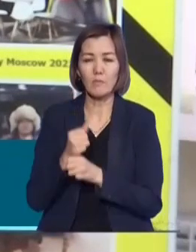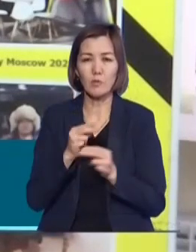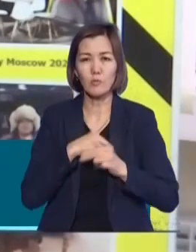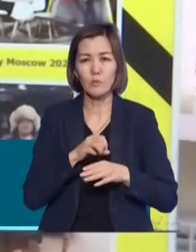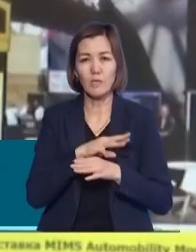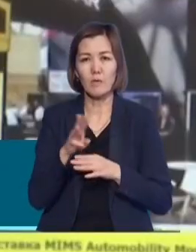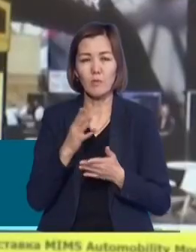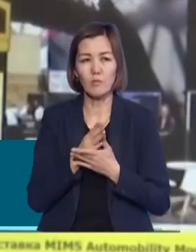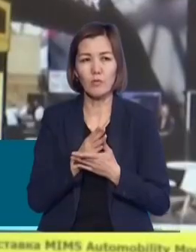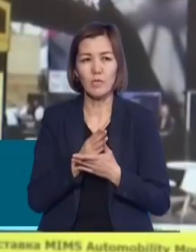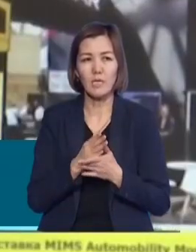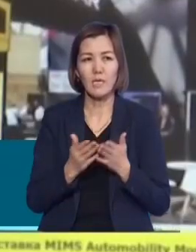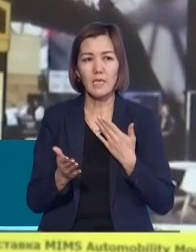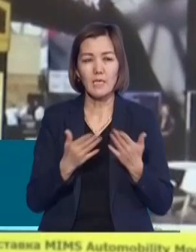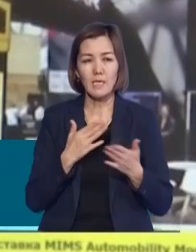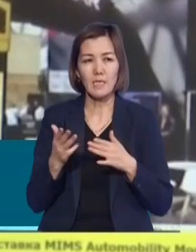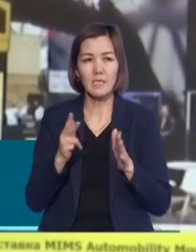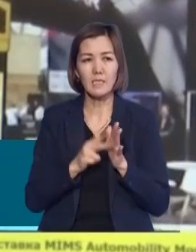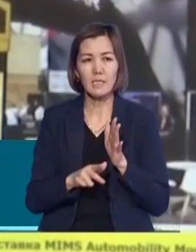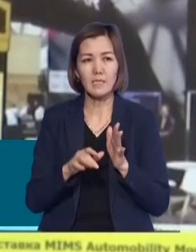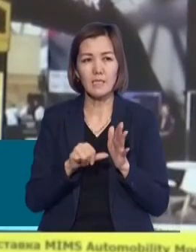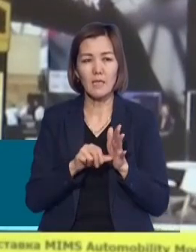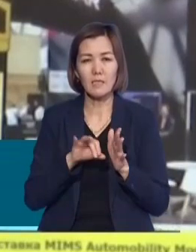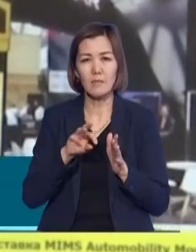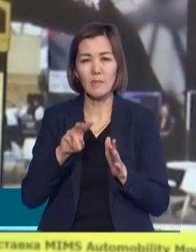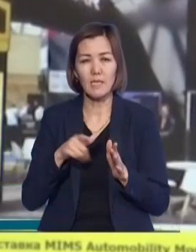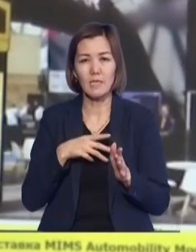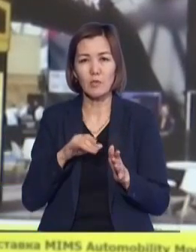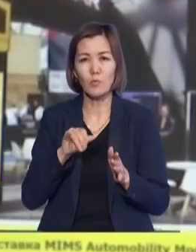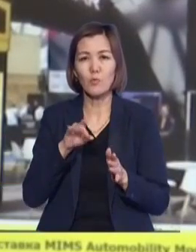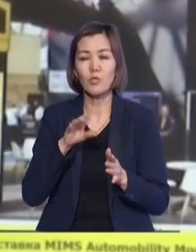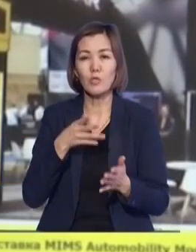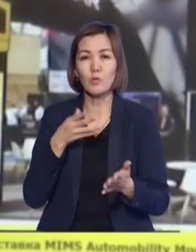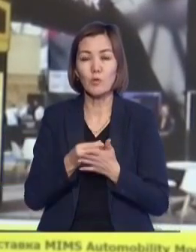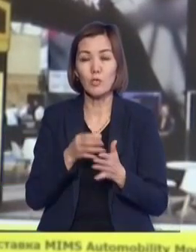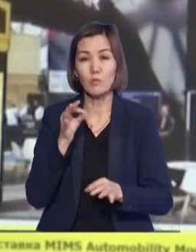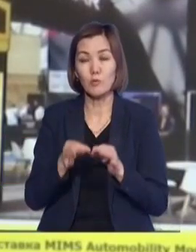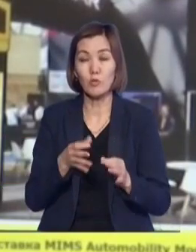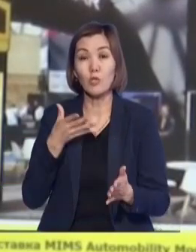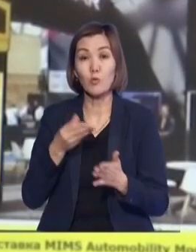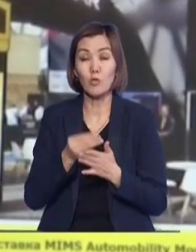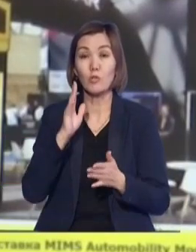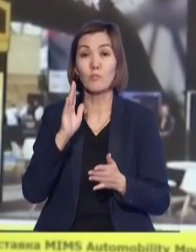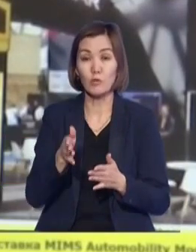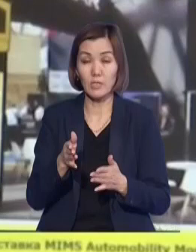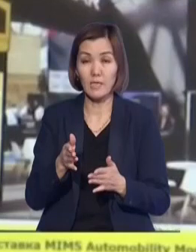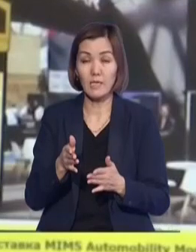отыр. Егер де 86 миллиард өтел қазір сот арқылы өндіріп